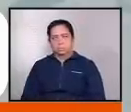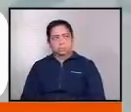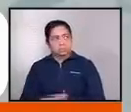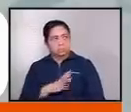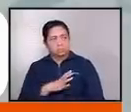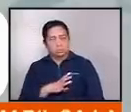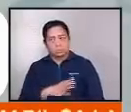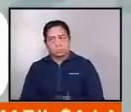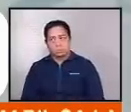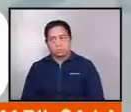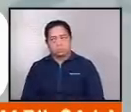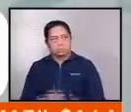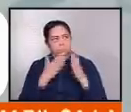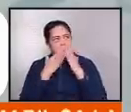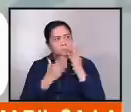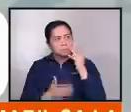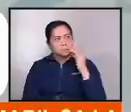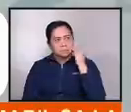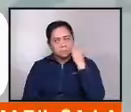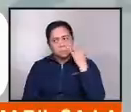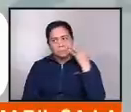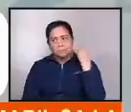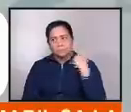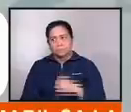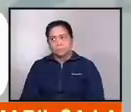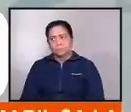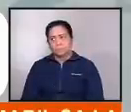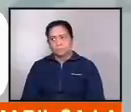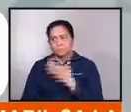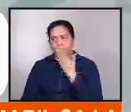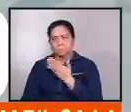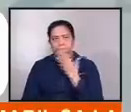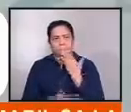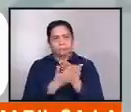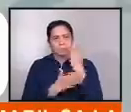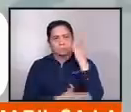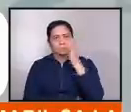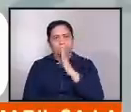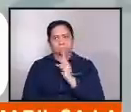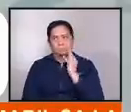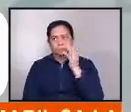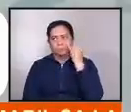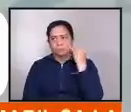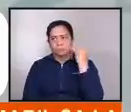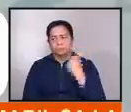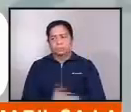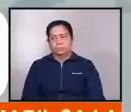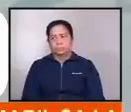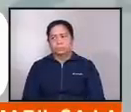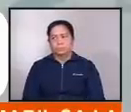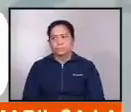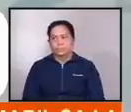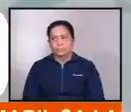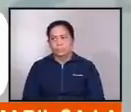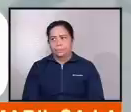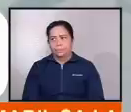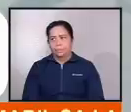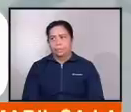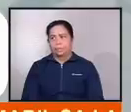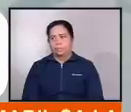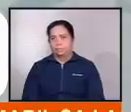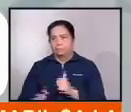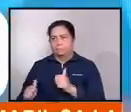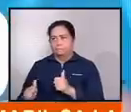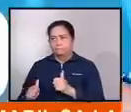ha. Salamat po Ma'am Jocelyn ha. Salamat po. Magandang tanghali po Ma'am Jocelyn. Magandang tanghali po, sir. Okay. Ma'am, okay